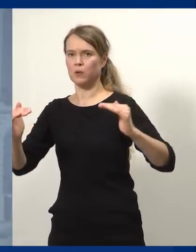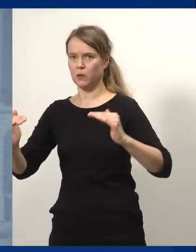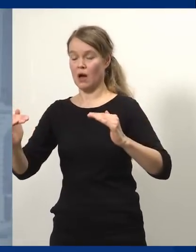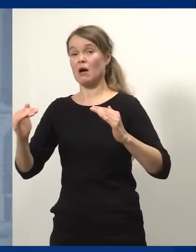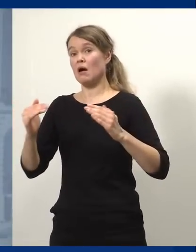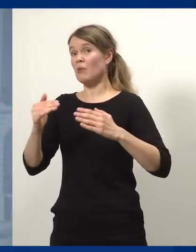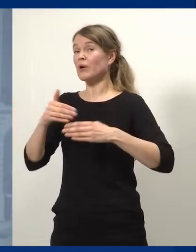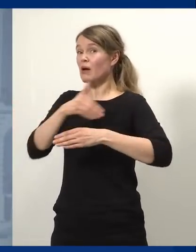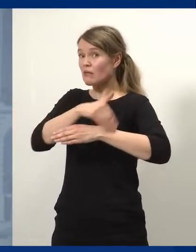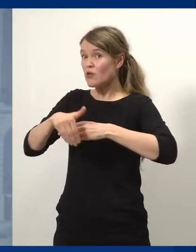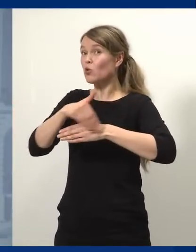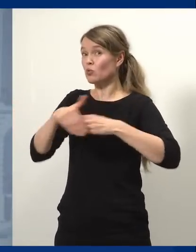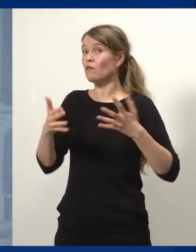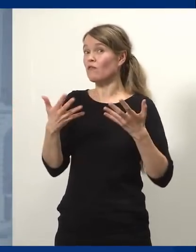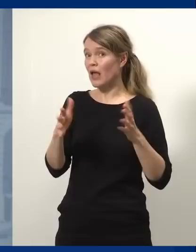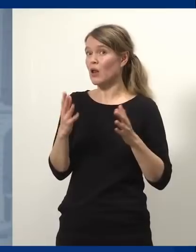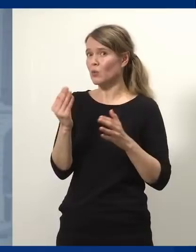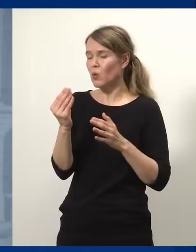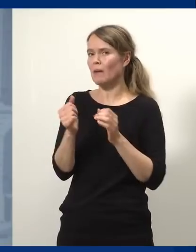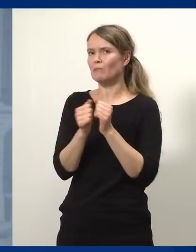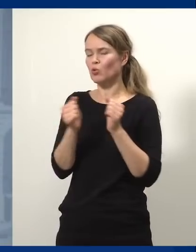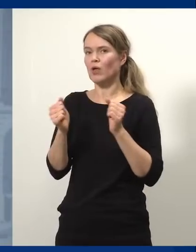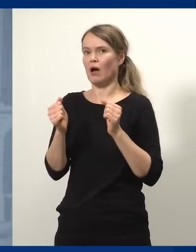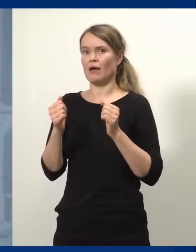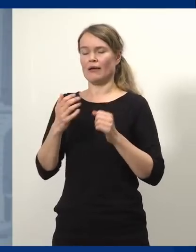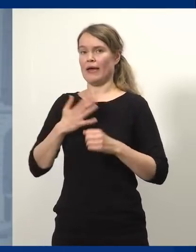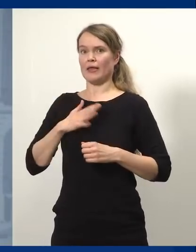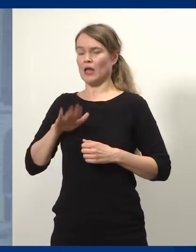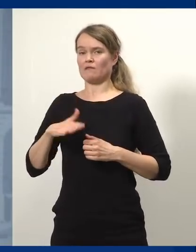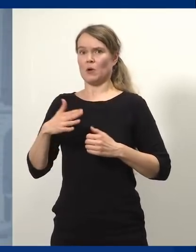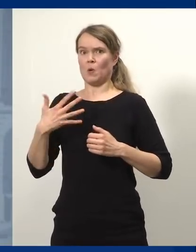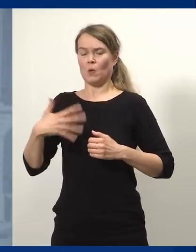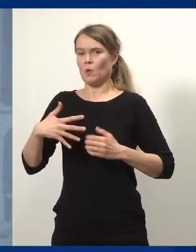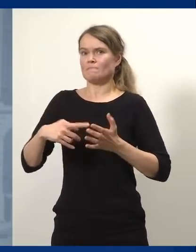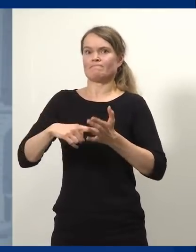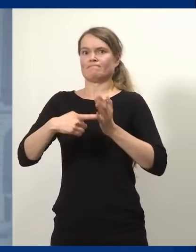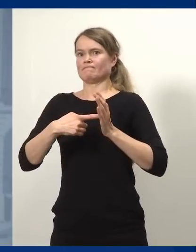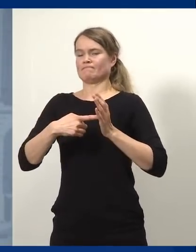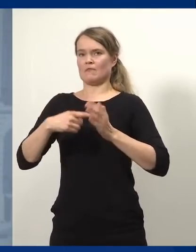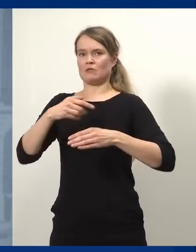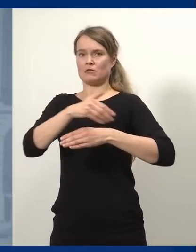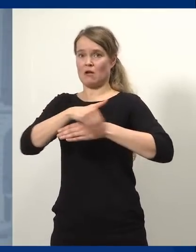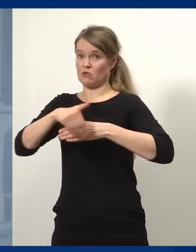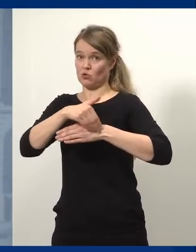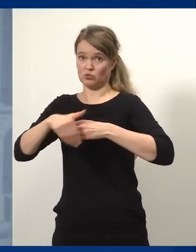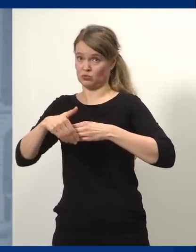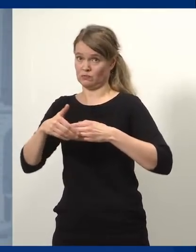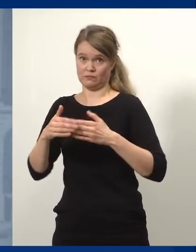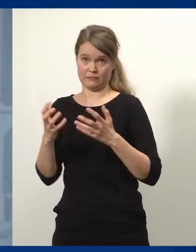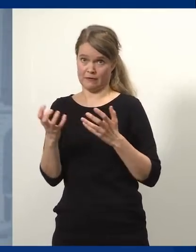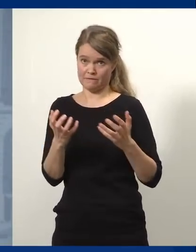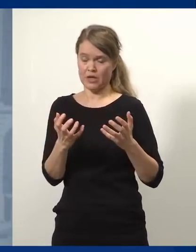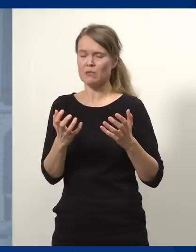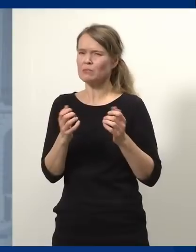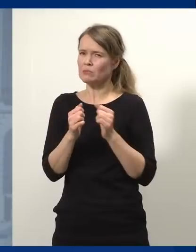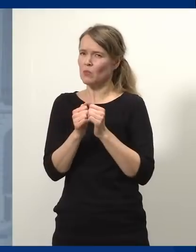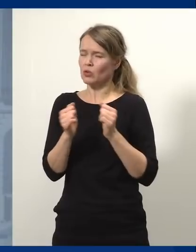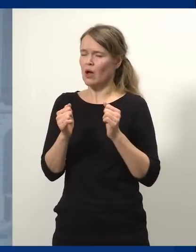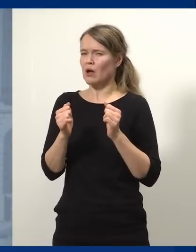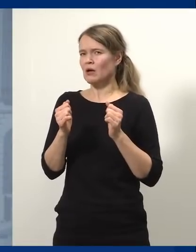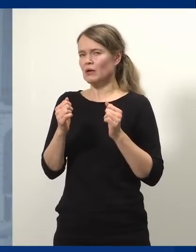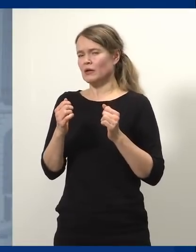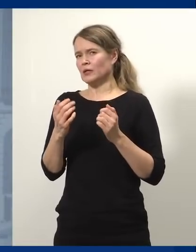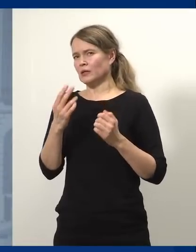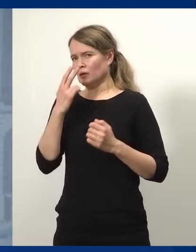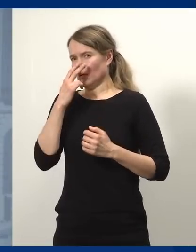rajoituksia, mutta niiden ei enää tarvitsisi olla niin täysimittaisia kuin mitä ne nyt tulisivat olemaan. Ja meillä tietenkin pitää